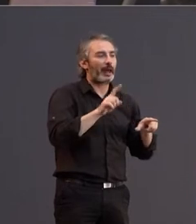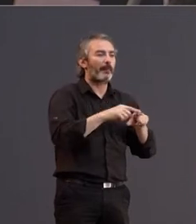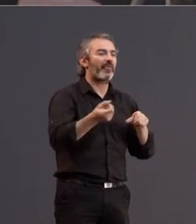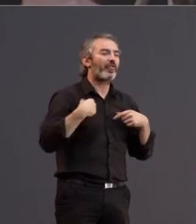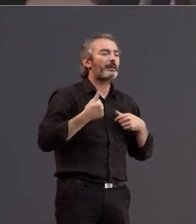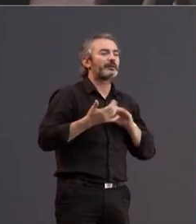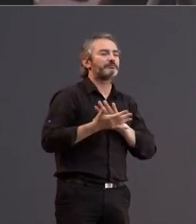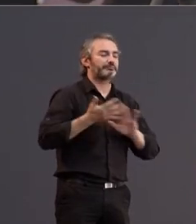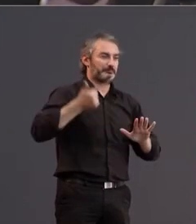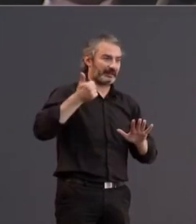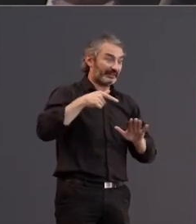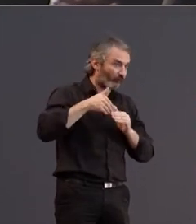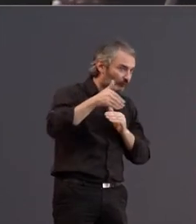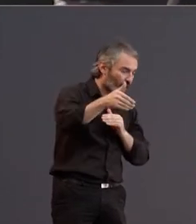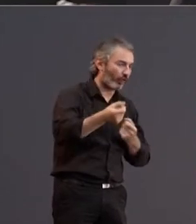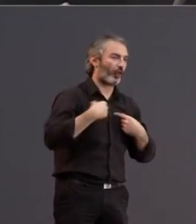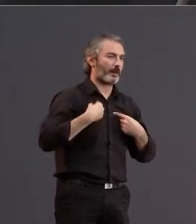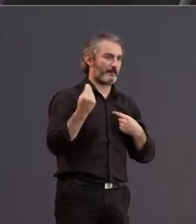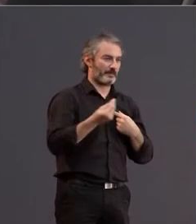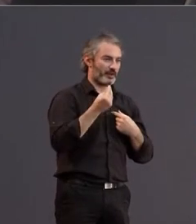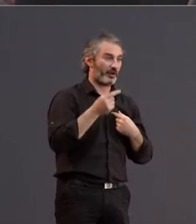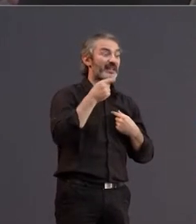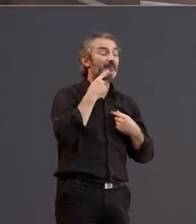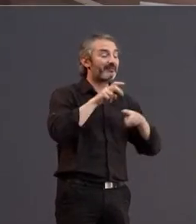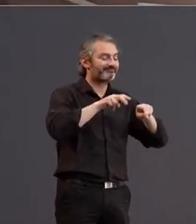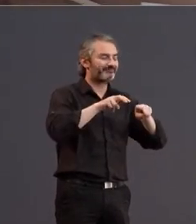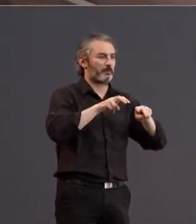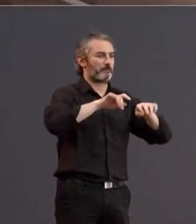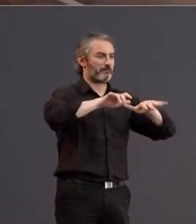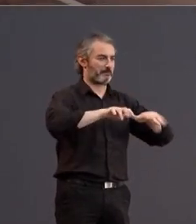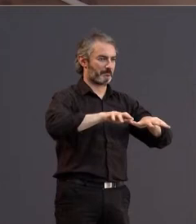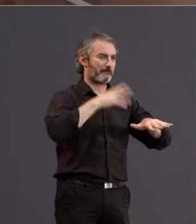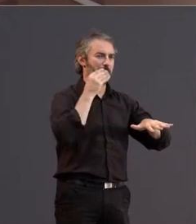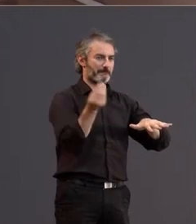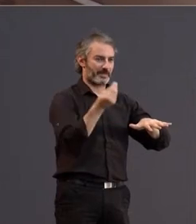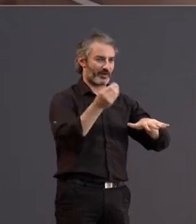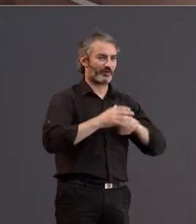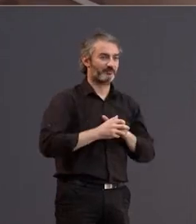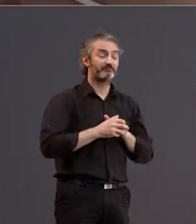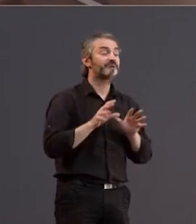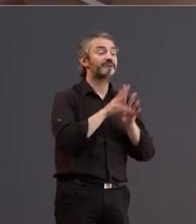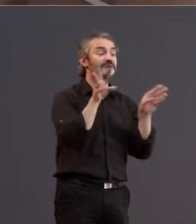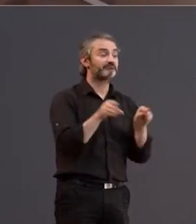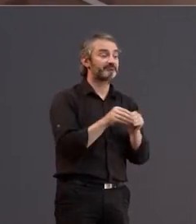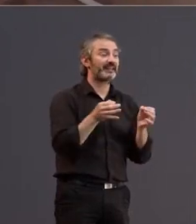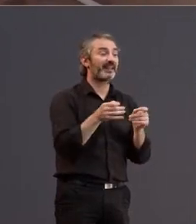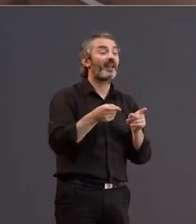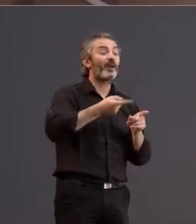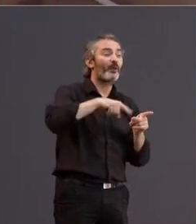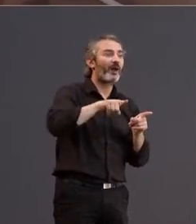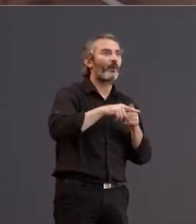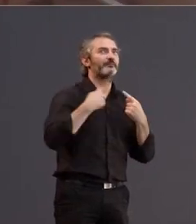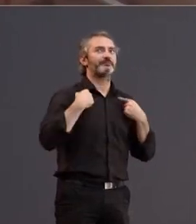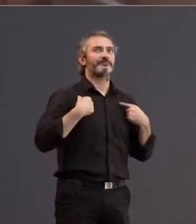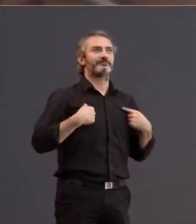facilitaran molt la feina en el futur. I si sabeu picar més de dos dits, millor. En definitiva, imagino com us sentiu